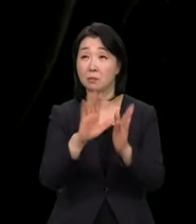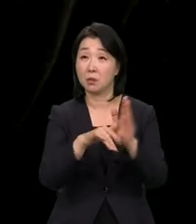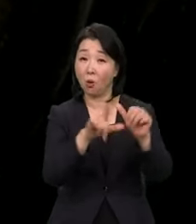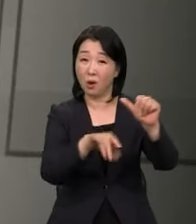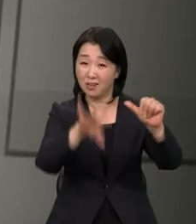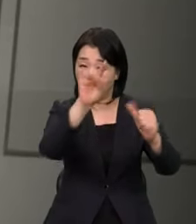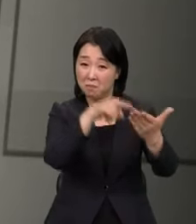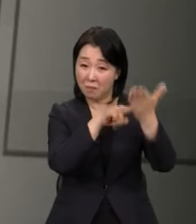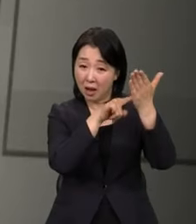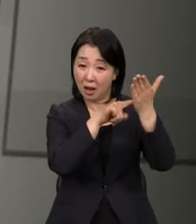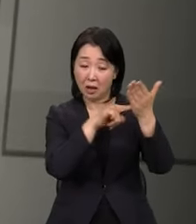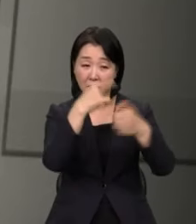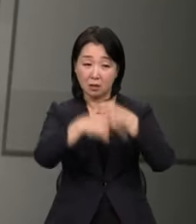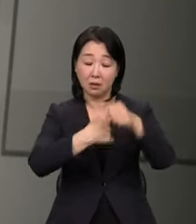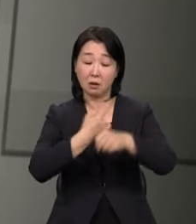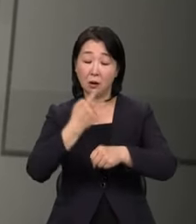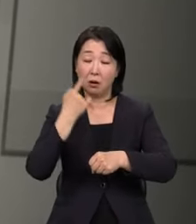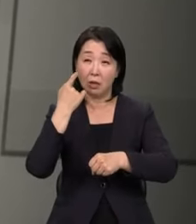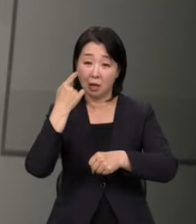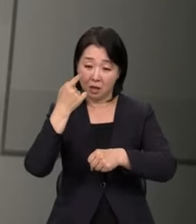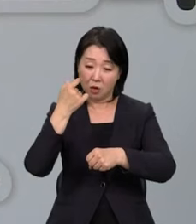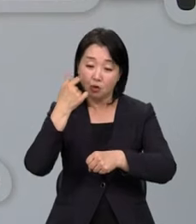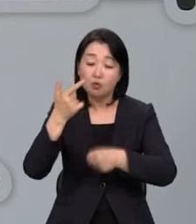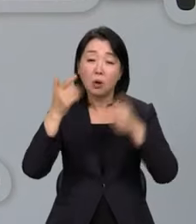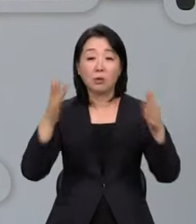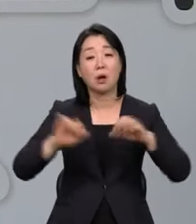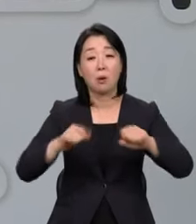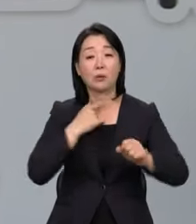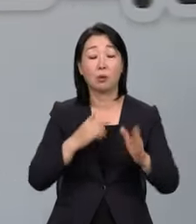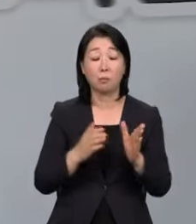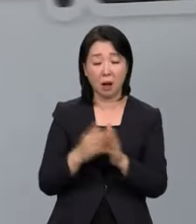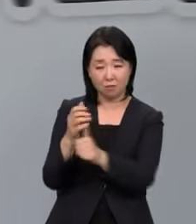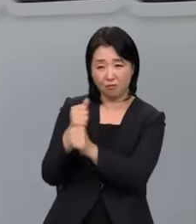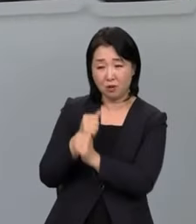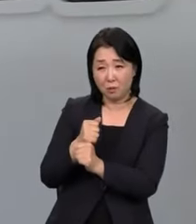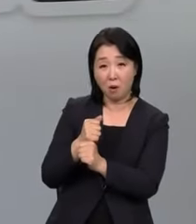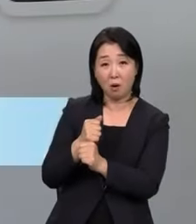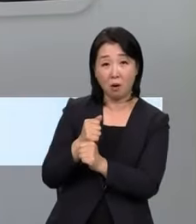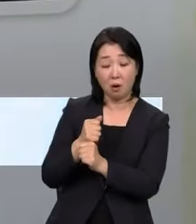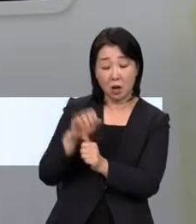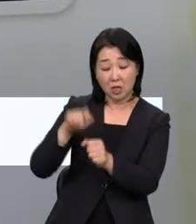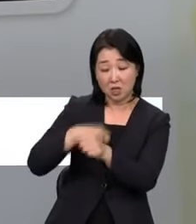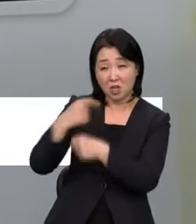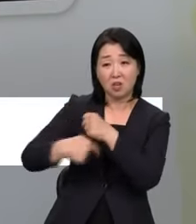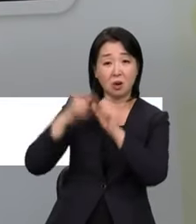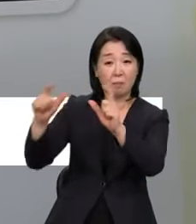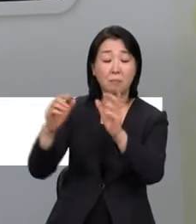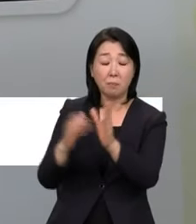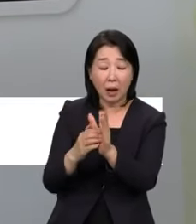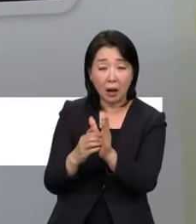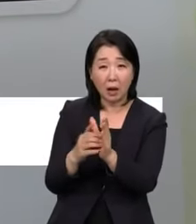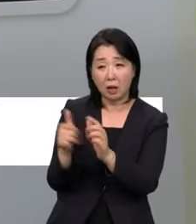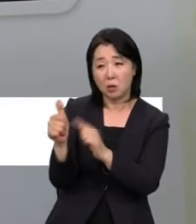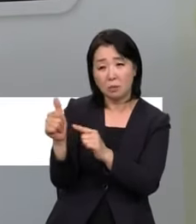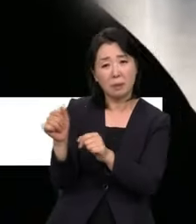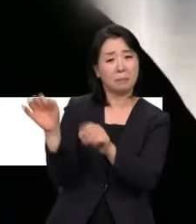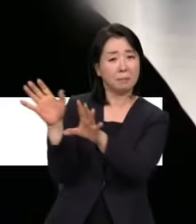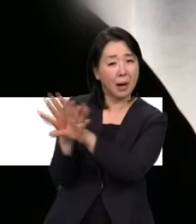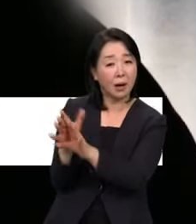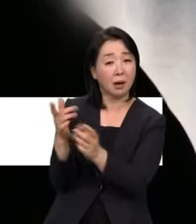처음 등장해 1년 반 동안 활동했습니다. 붙잡혀 징역 1년을 선고받았고 장염맨은 잊혀진 듯